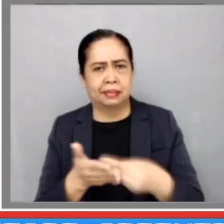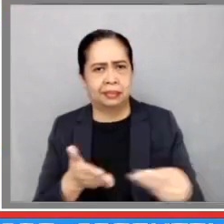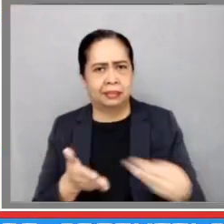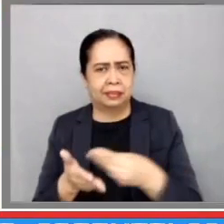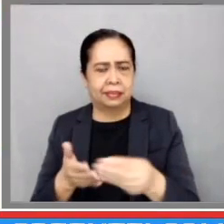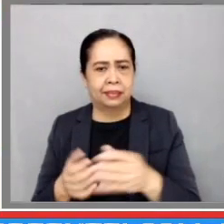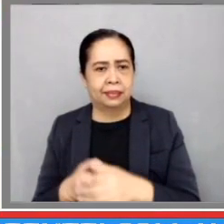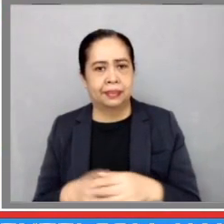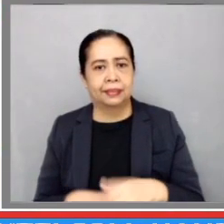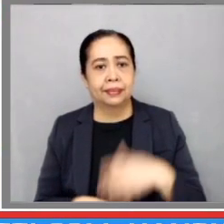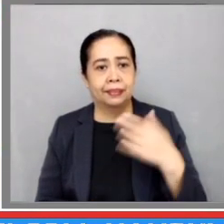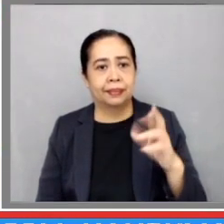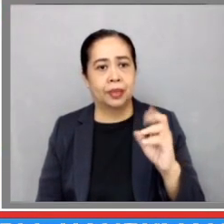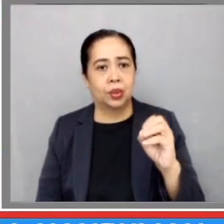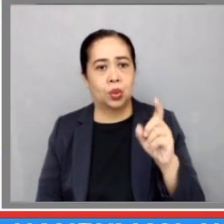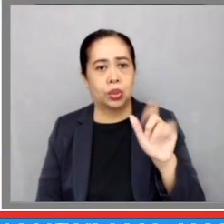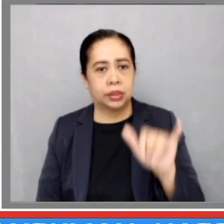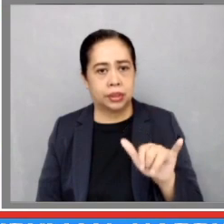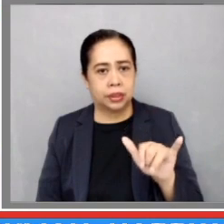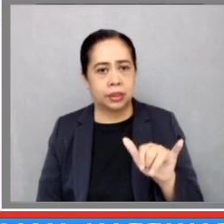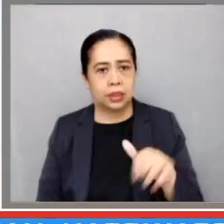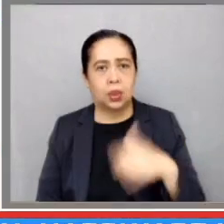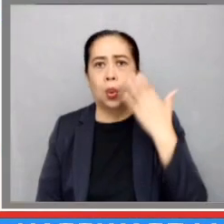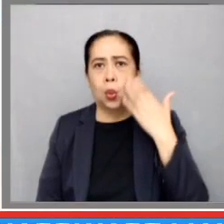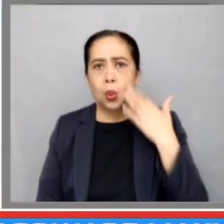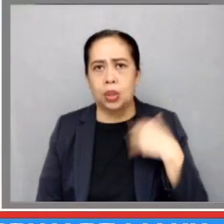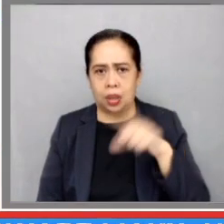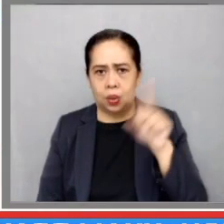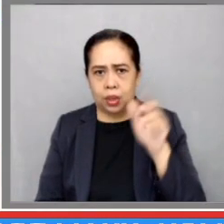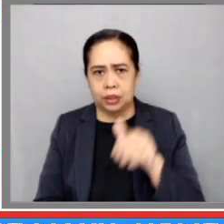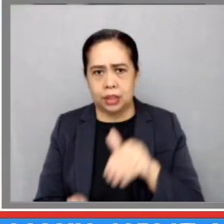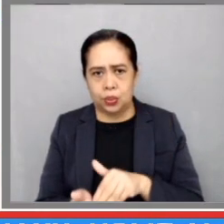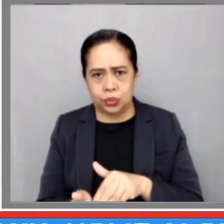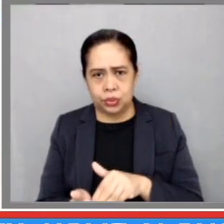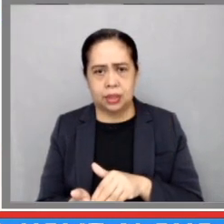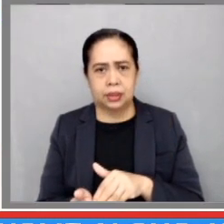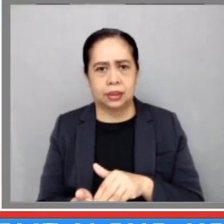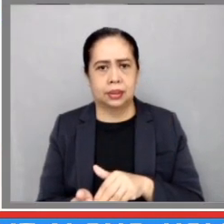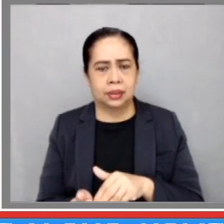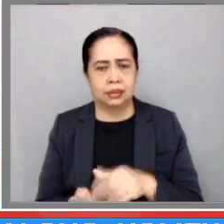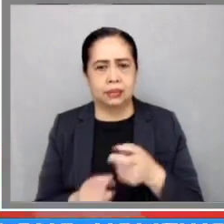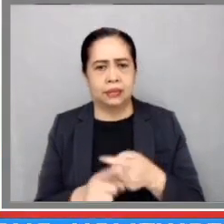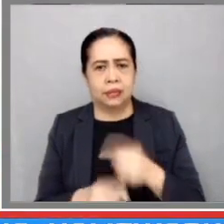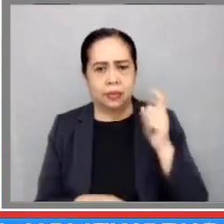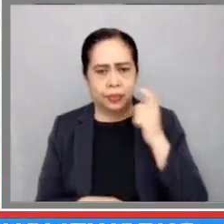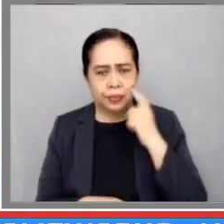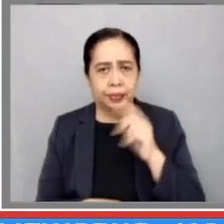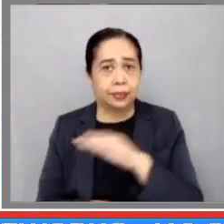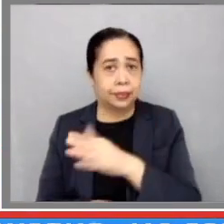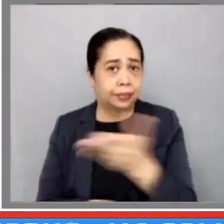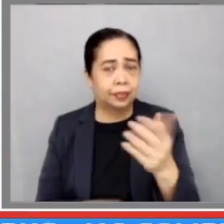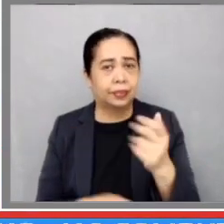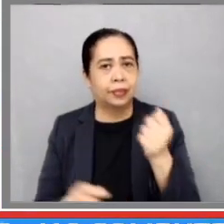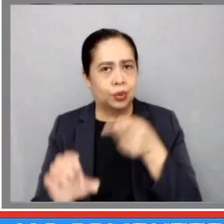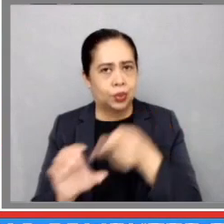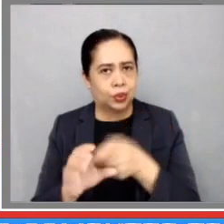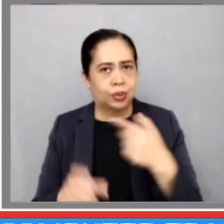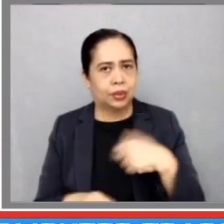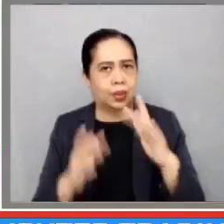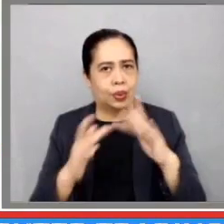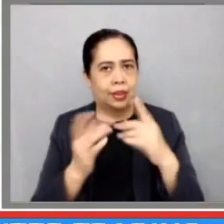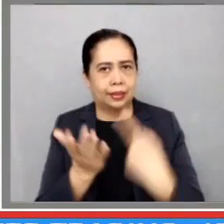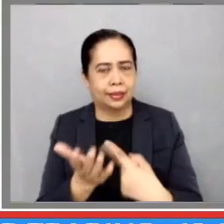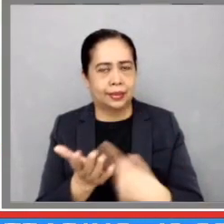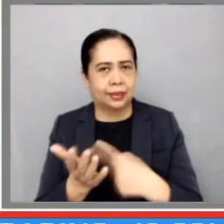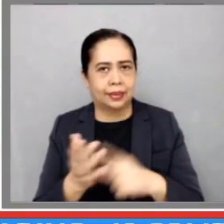Roxy Gardinia, kulang ang 1,000 pisong ayuda. Mga kapuso, makisali po sa aming online talakayan sa iba't